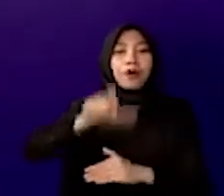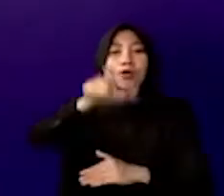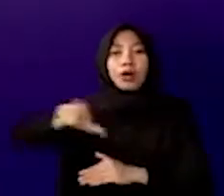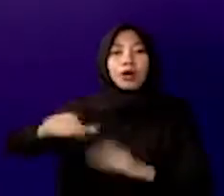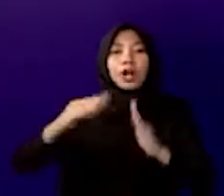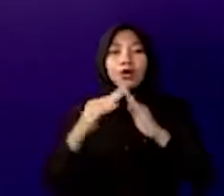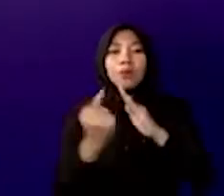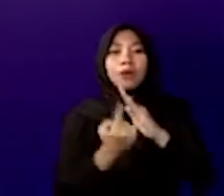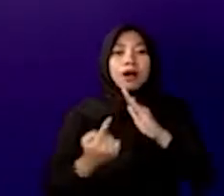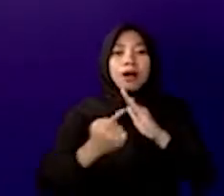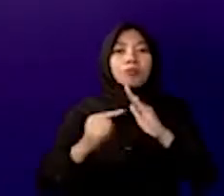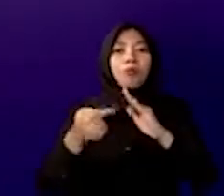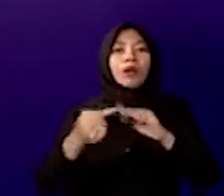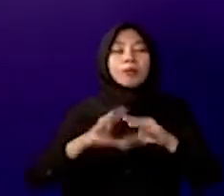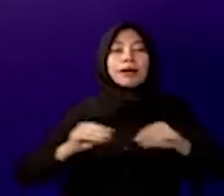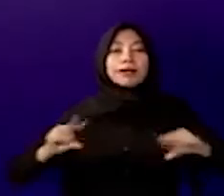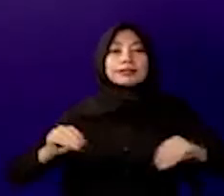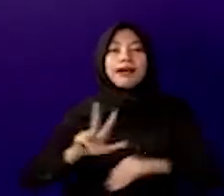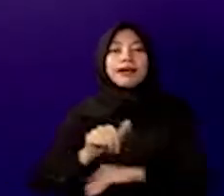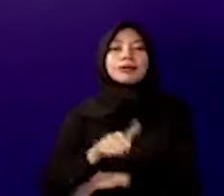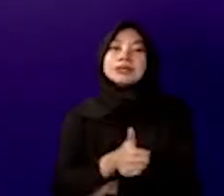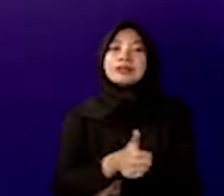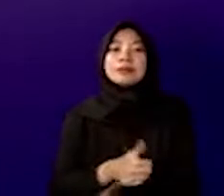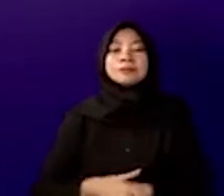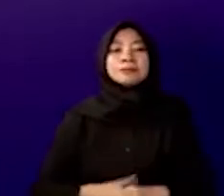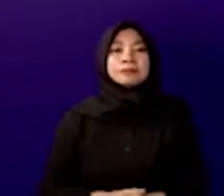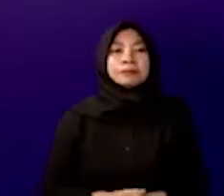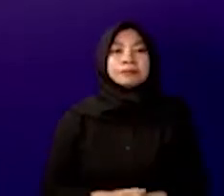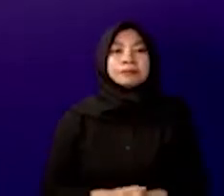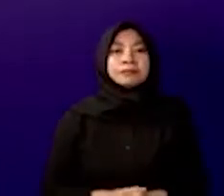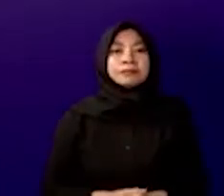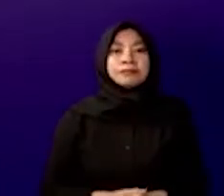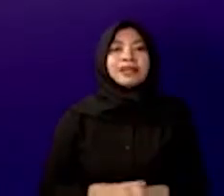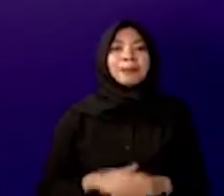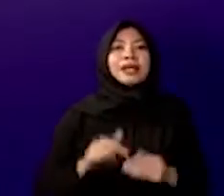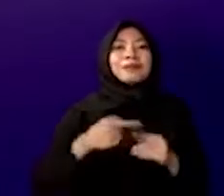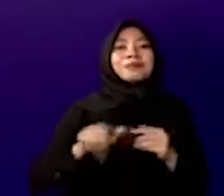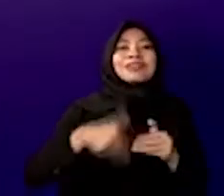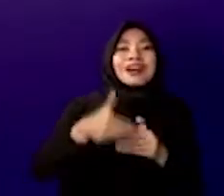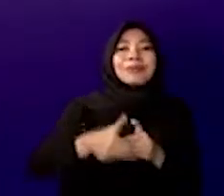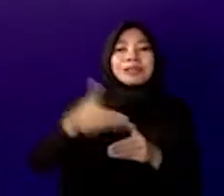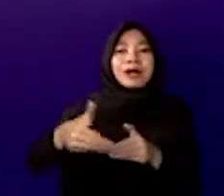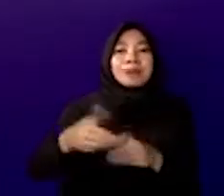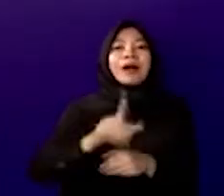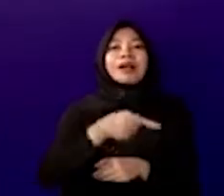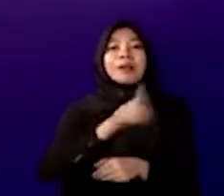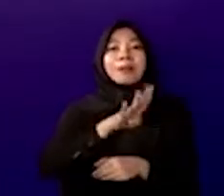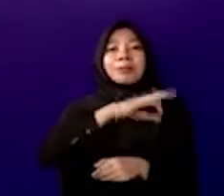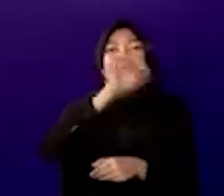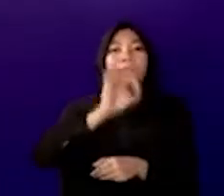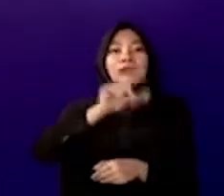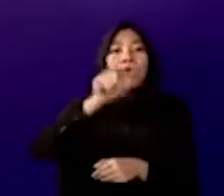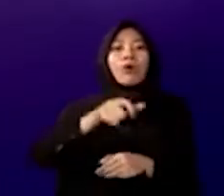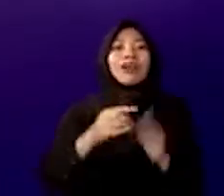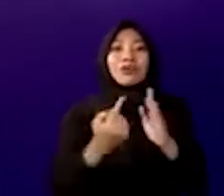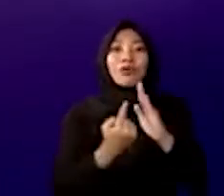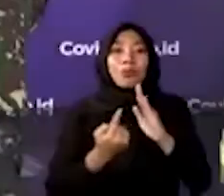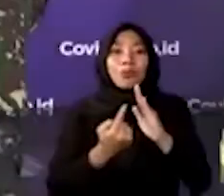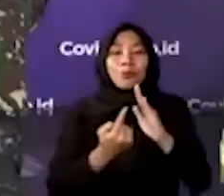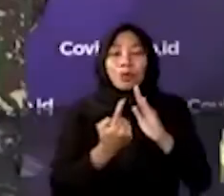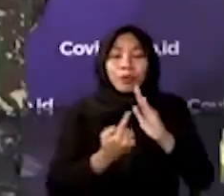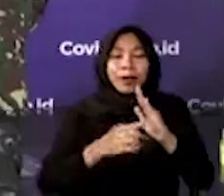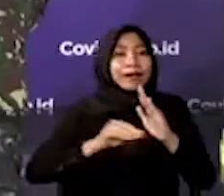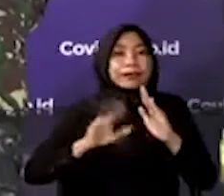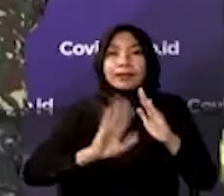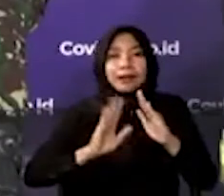dirumahkan sudah mulai ee bekerja kembali mulai bertahap 40 40% ke atas demikian Baik terima kasih